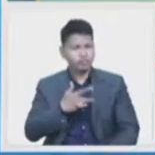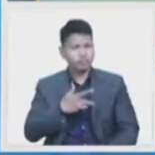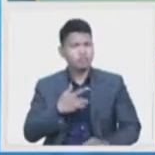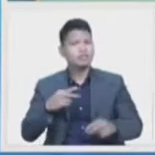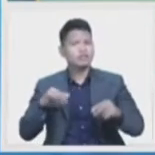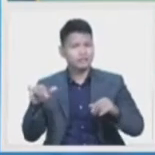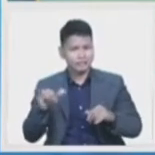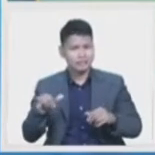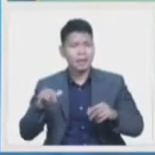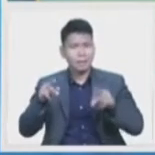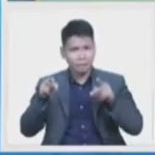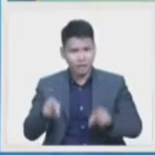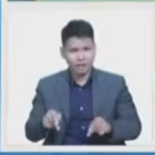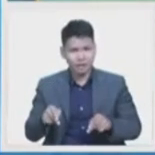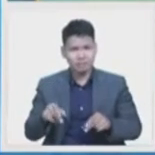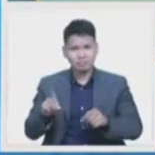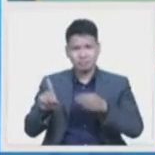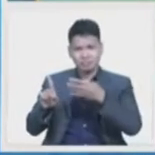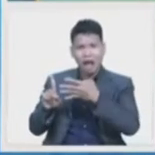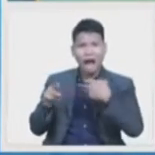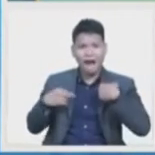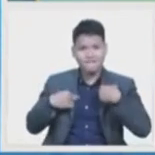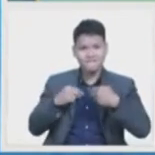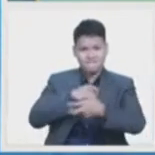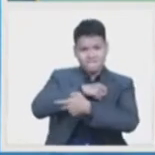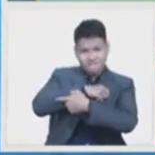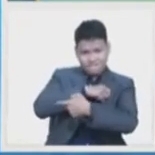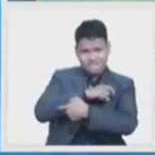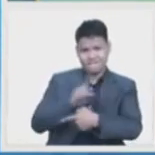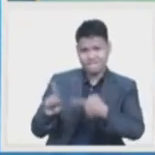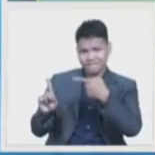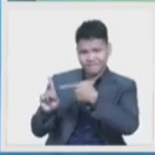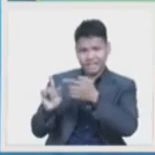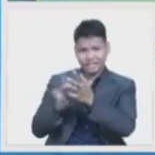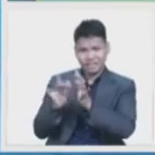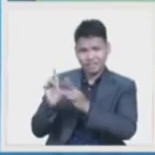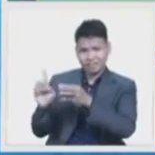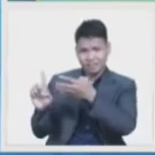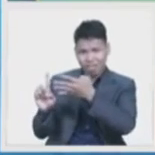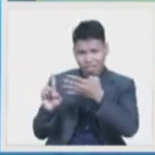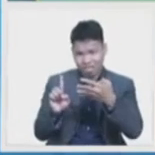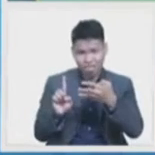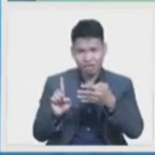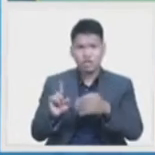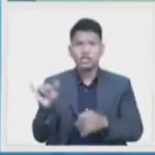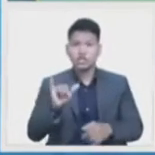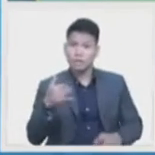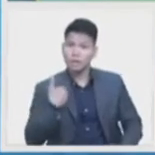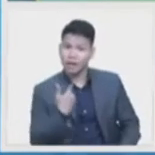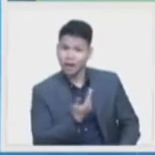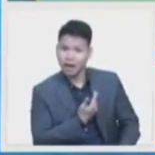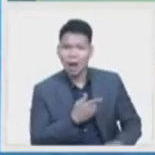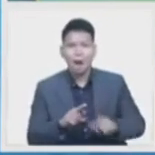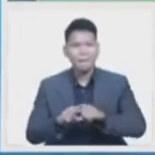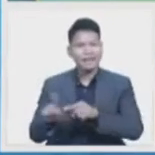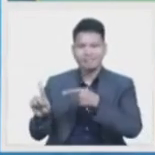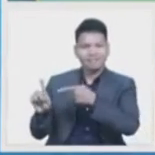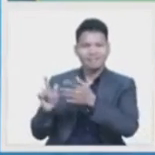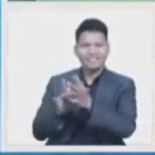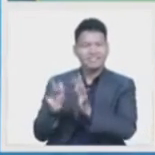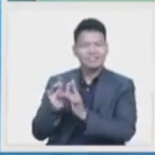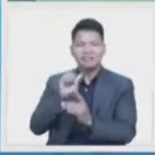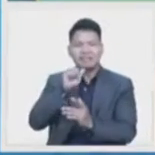nakatindog sa pagsulay ni Satanas, mga kagilan, because he was tempted as we are, apan wala siya